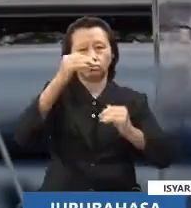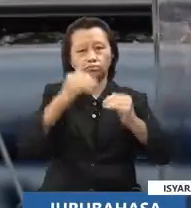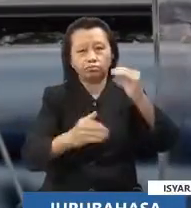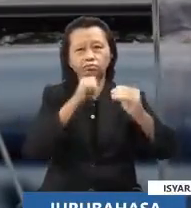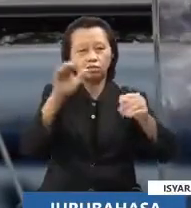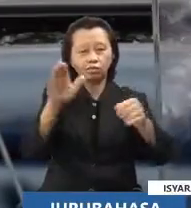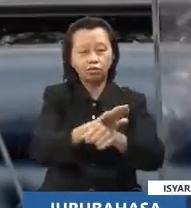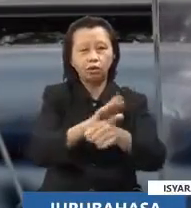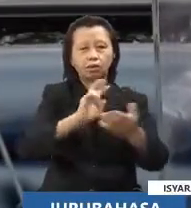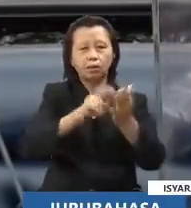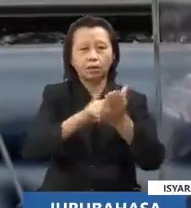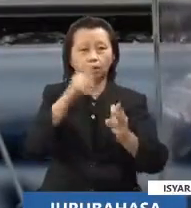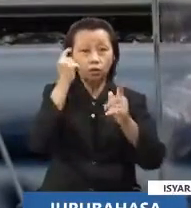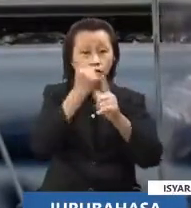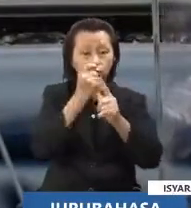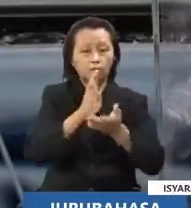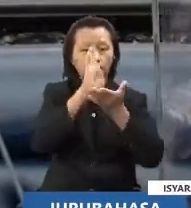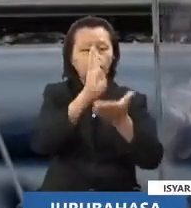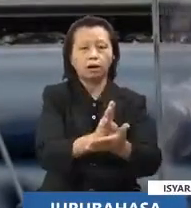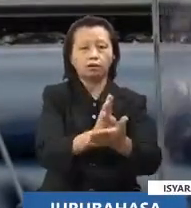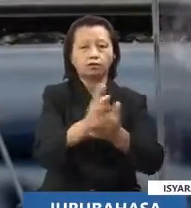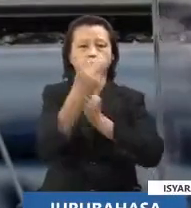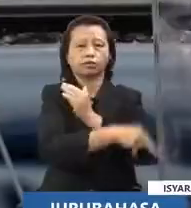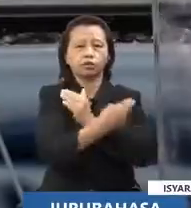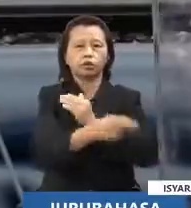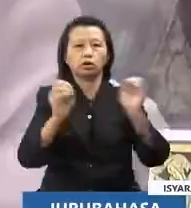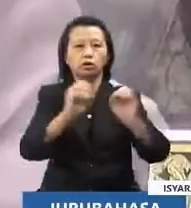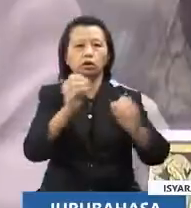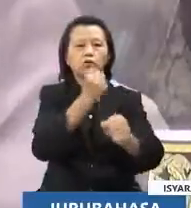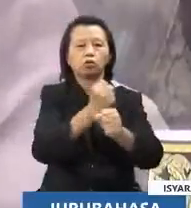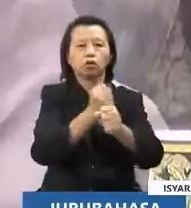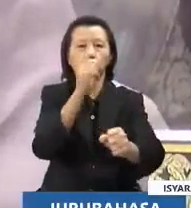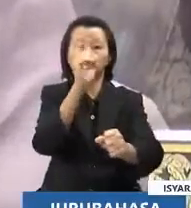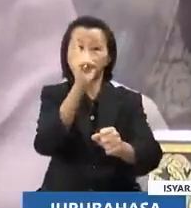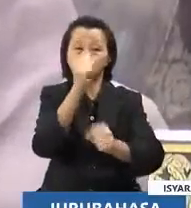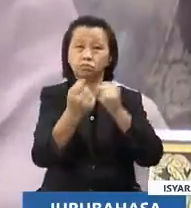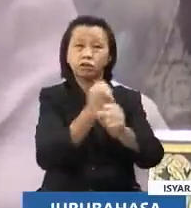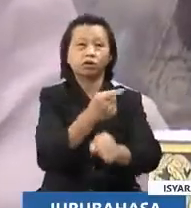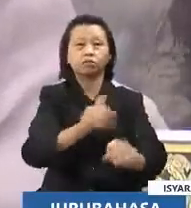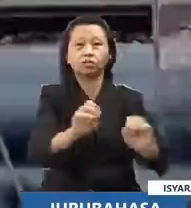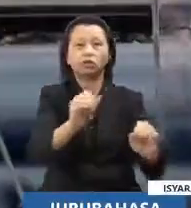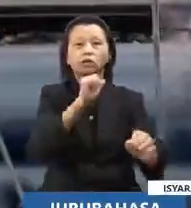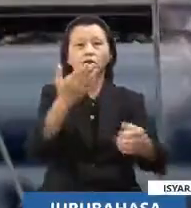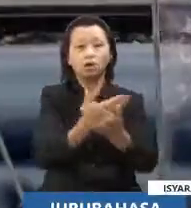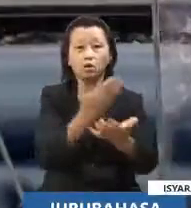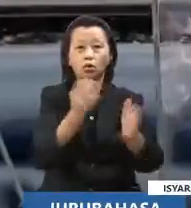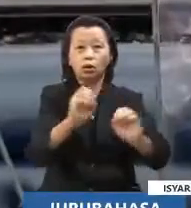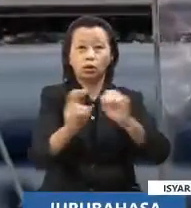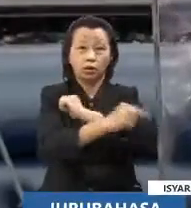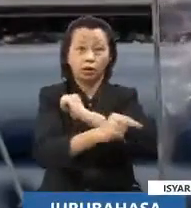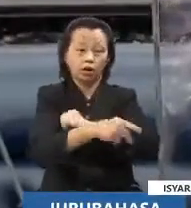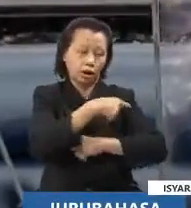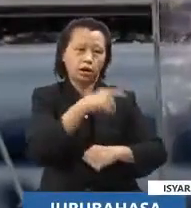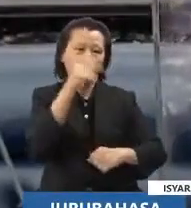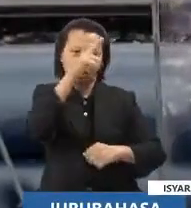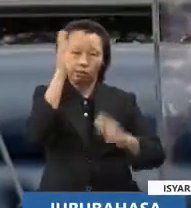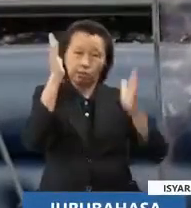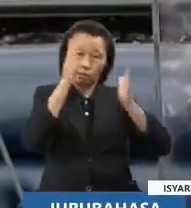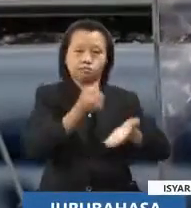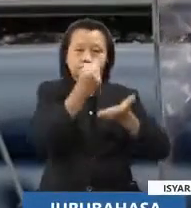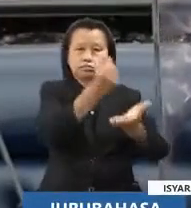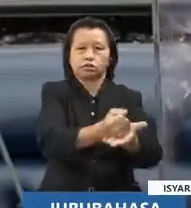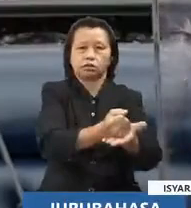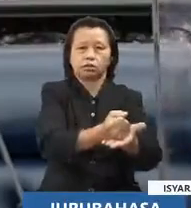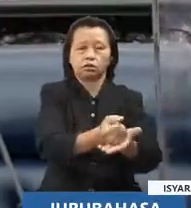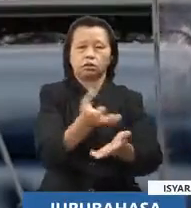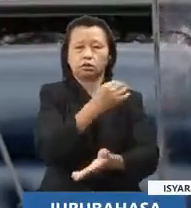yang bertujuan nak bantu negeri-negeri yang mengalami defisit dalam satu-satu tahun kewangan. Yang kedua, kita memberi